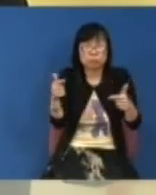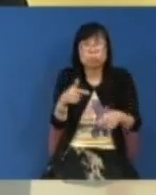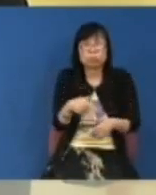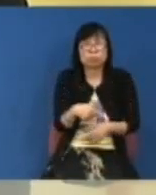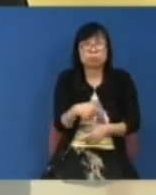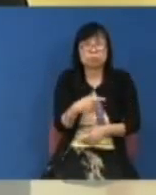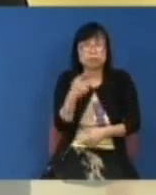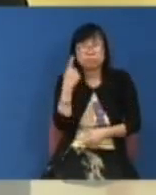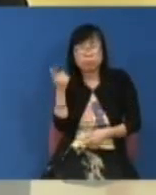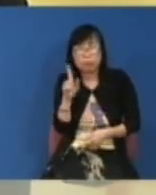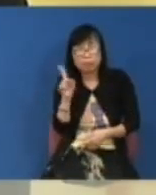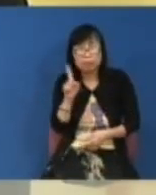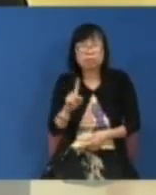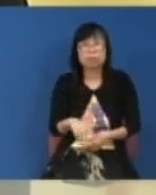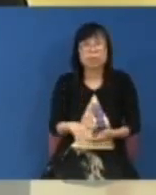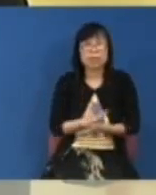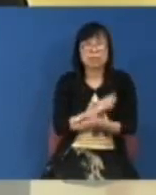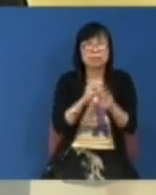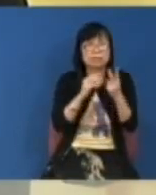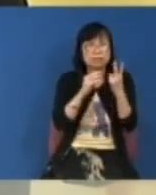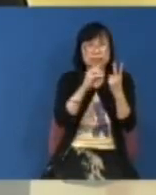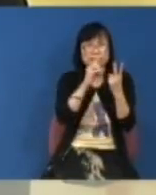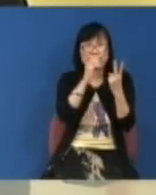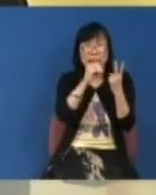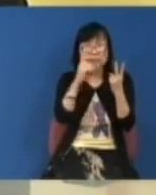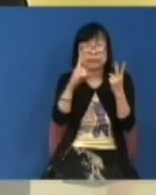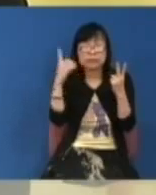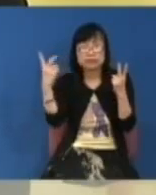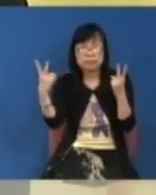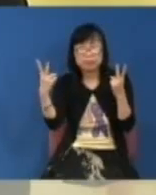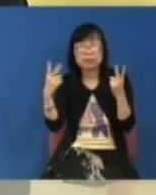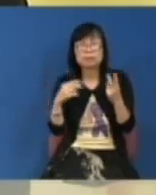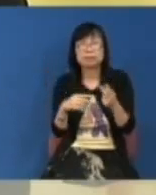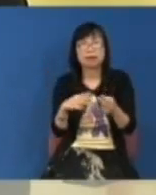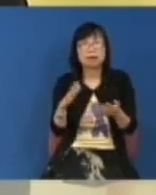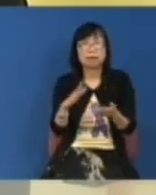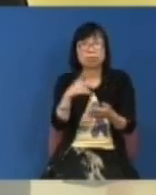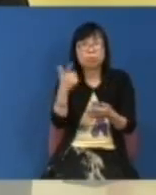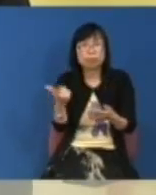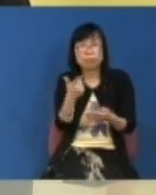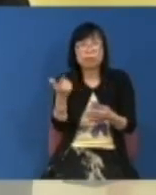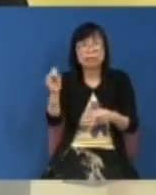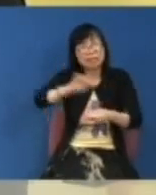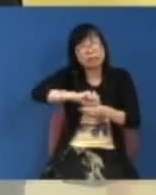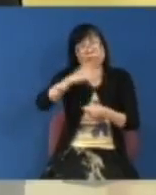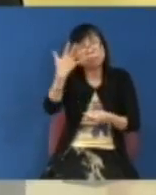為2012我哋係多咗五席嘅所謂